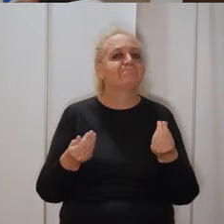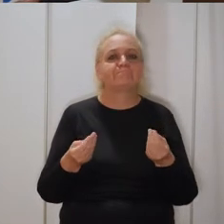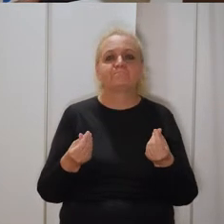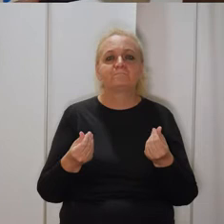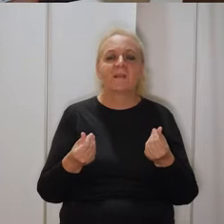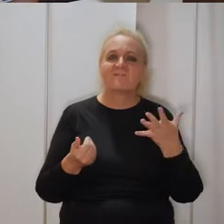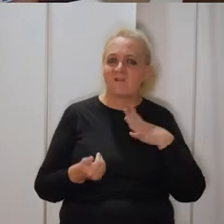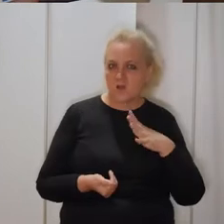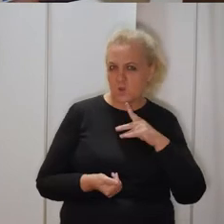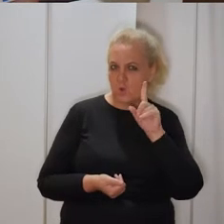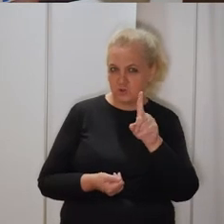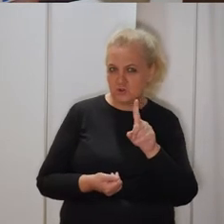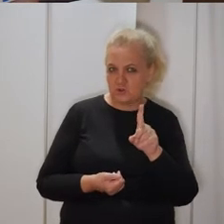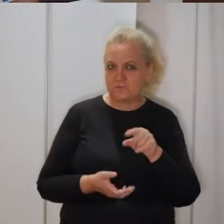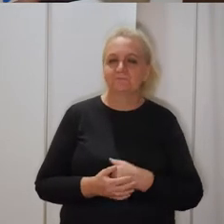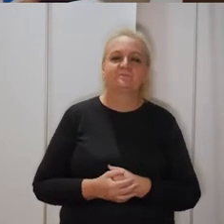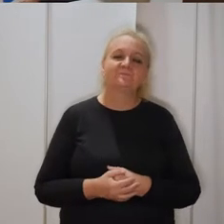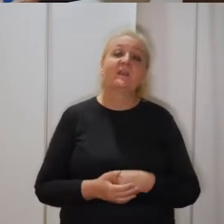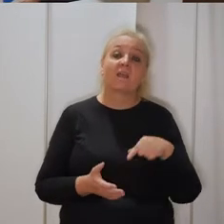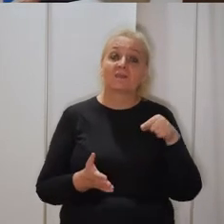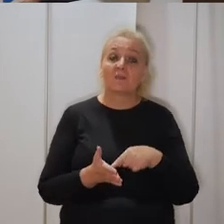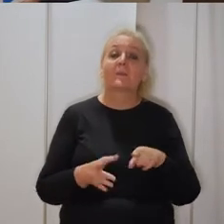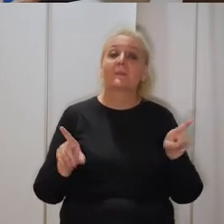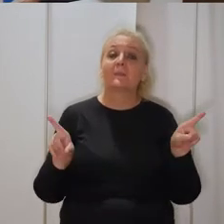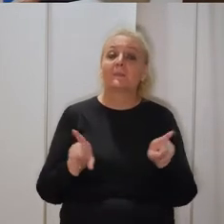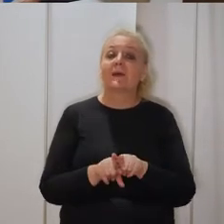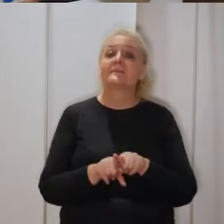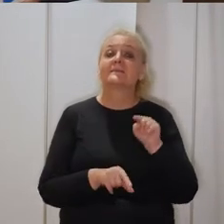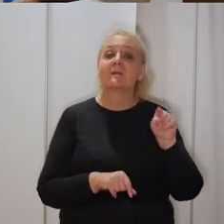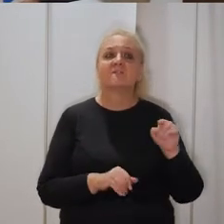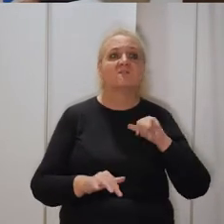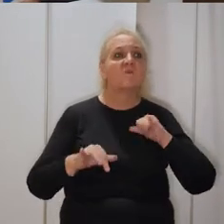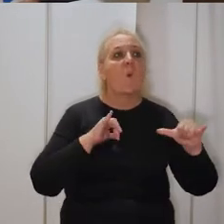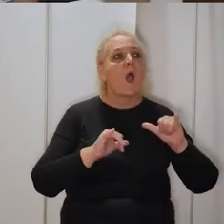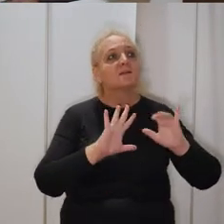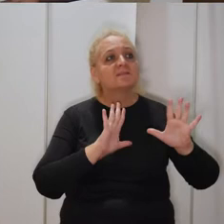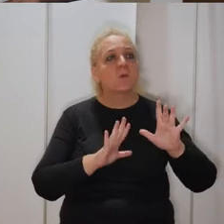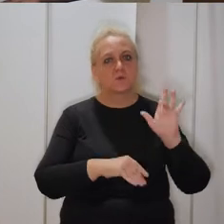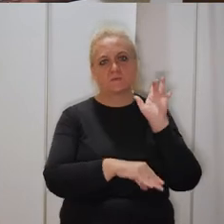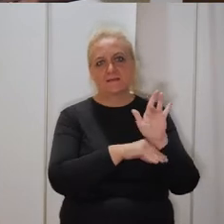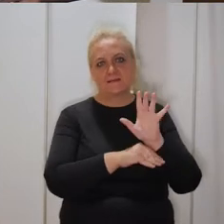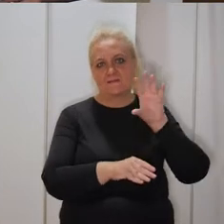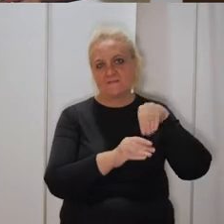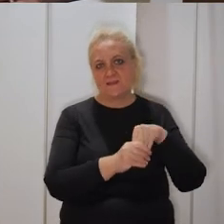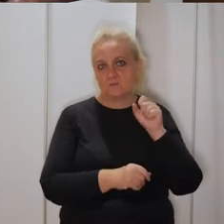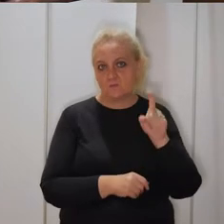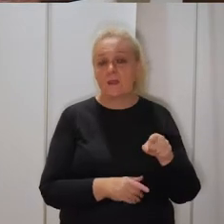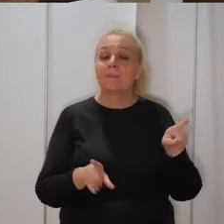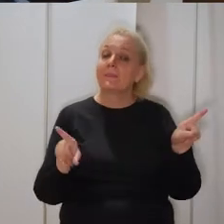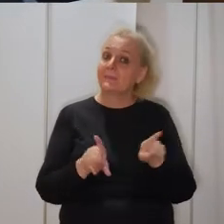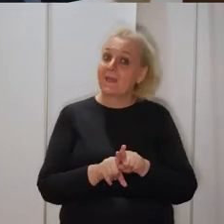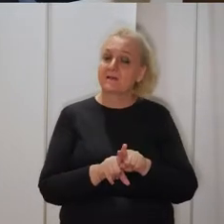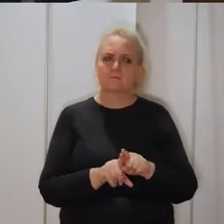pewnych wartości i to on krytykuje też mechanizmy władzy. I on mówi o